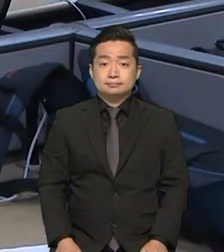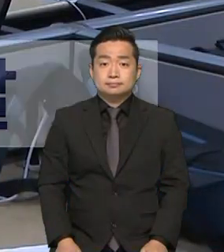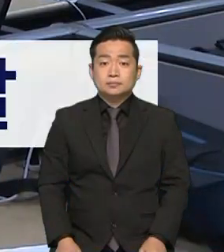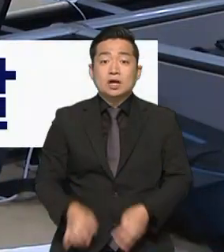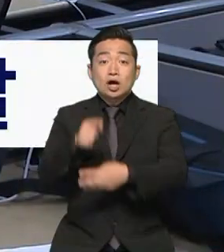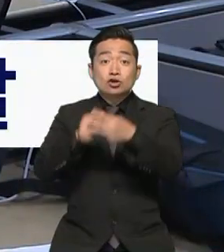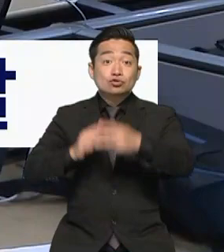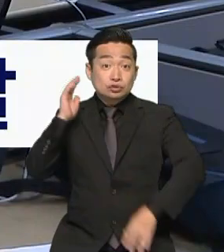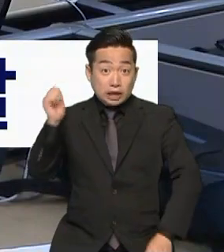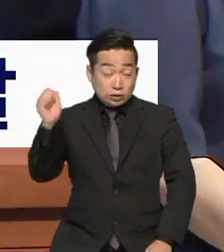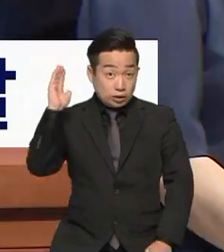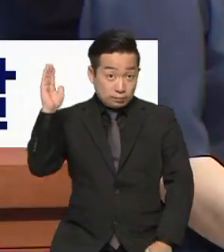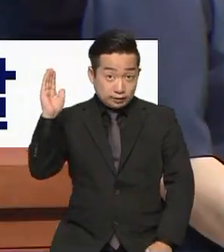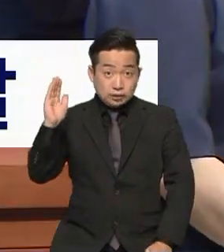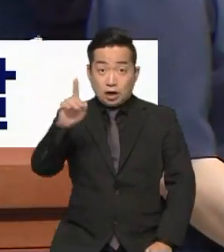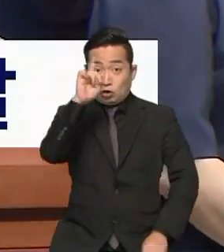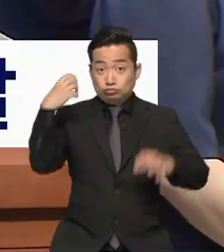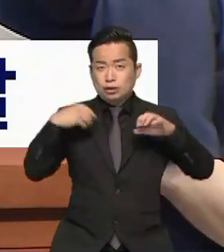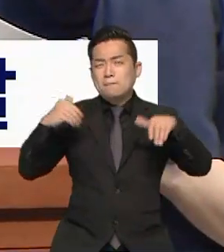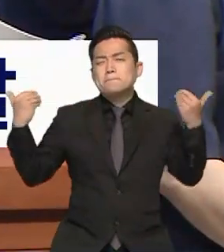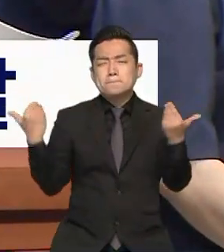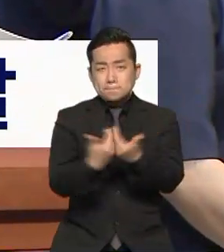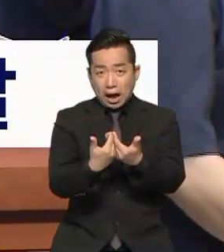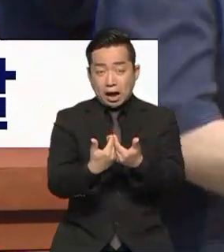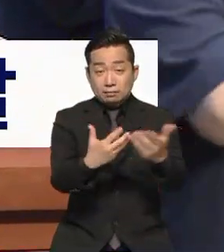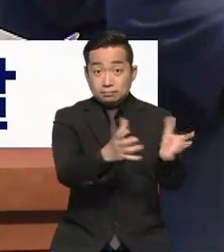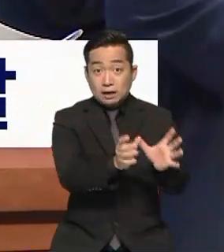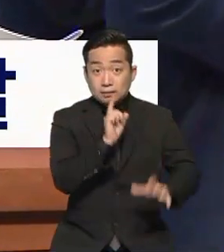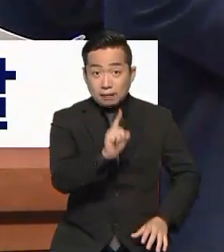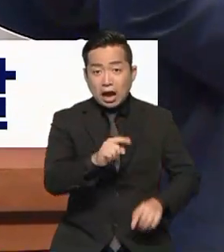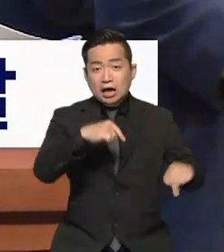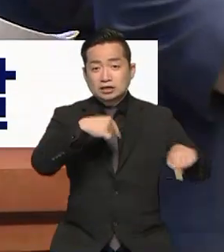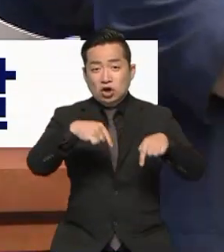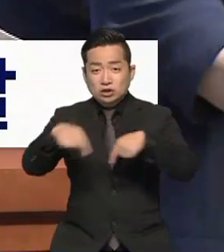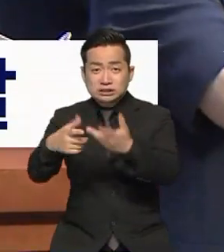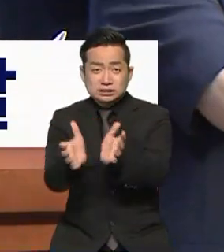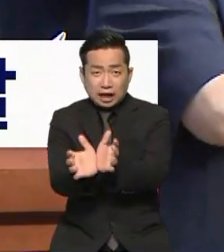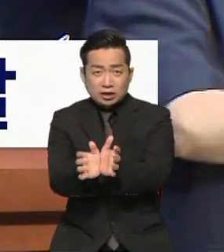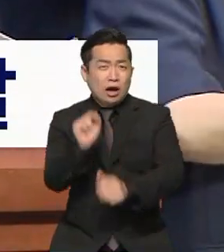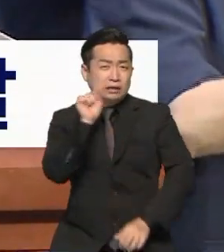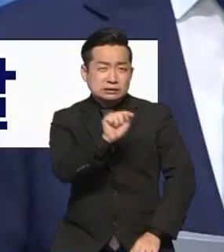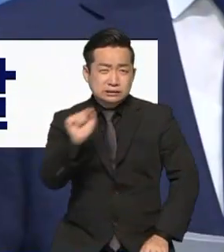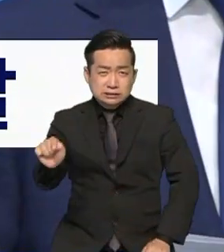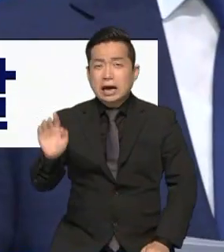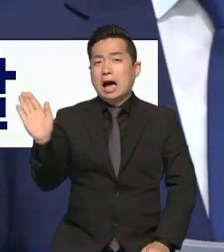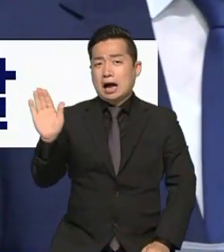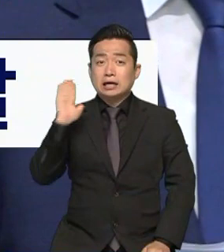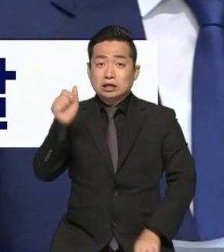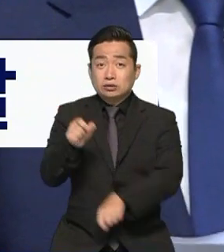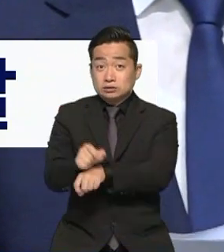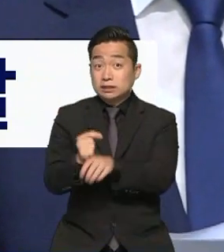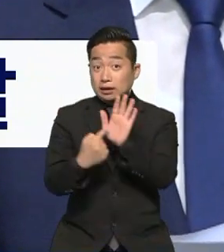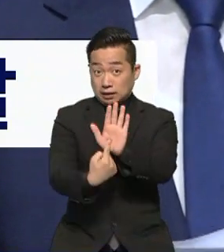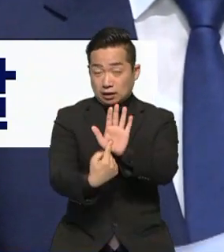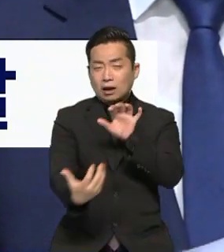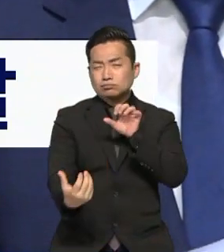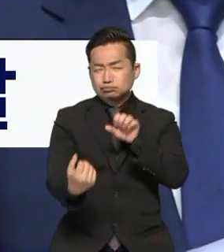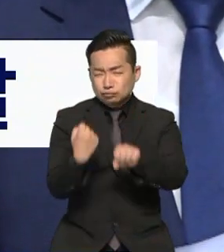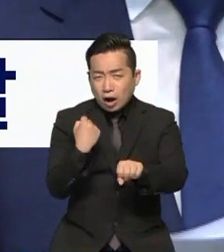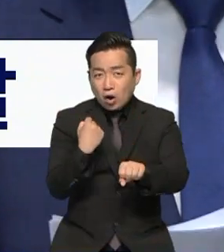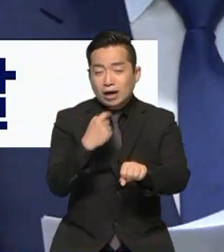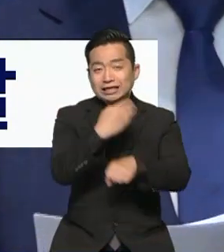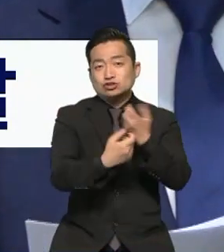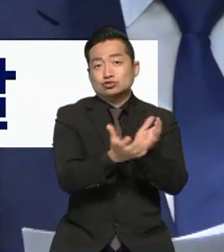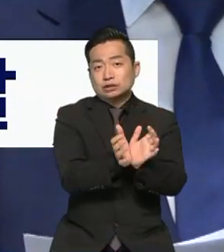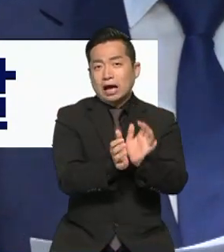윤석열 대통령이 언급한 반국가 세력 발언이 특정 정치 세력을 지칭한 게 아니라는 대통령실 해명에도 민주당은